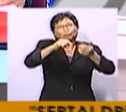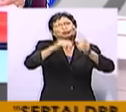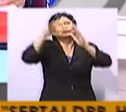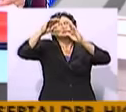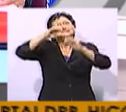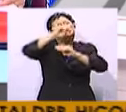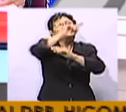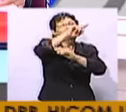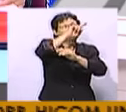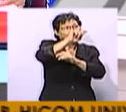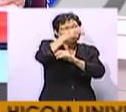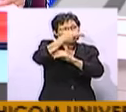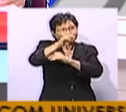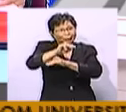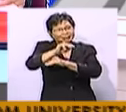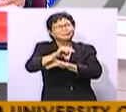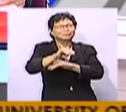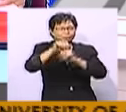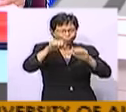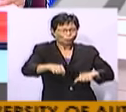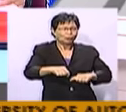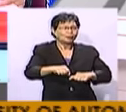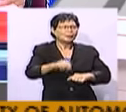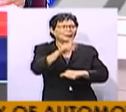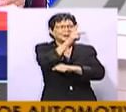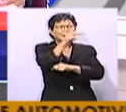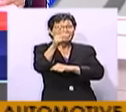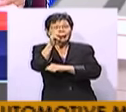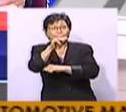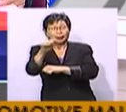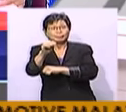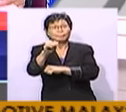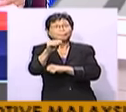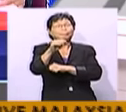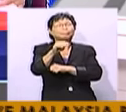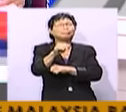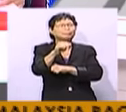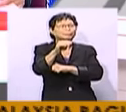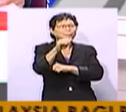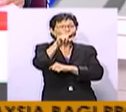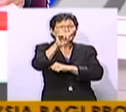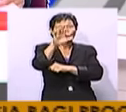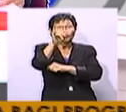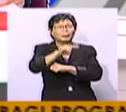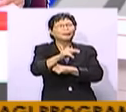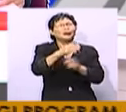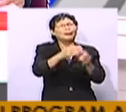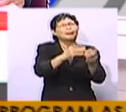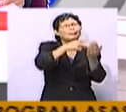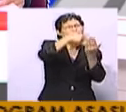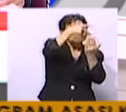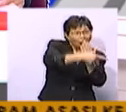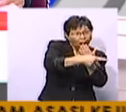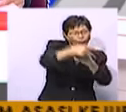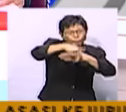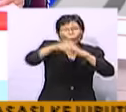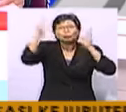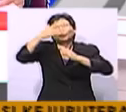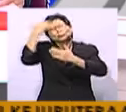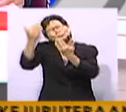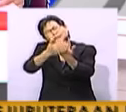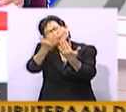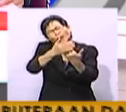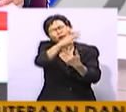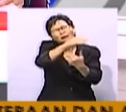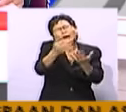Malaysia. Menurut Menteri Komunikasi dan Multimedia Gobin Sin Dio, perkara itu merupakan inisiatif Pos Malaysia dalam memudahkan usaha dan